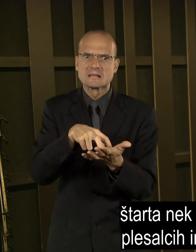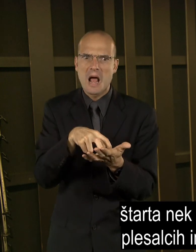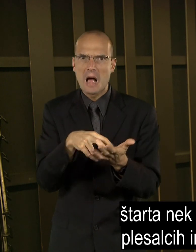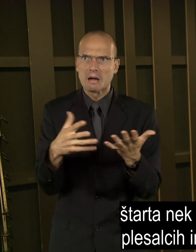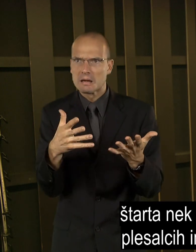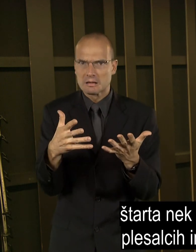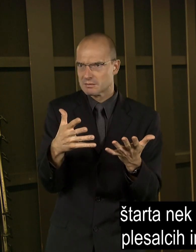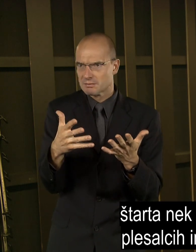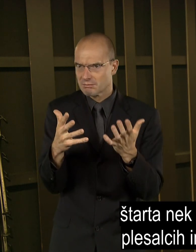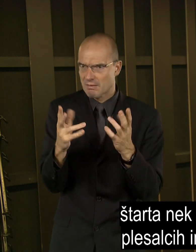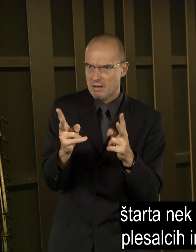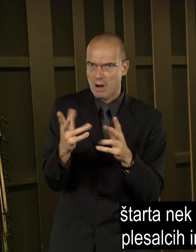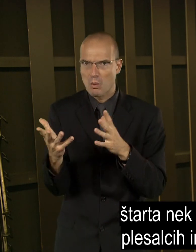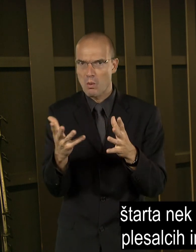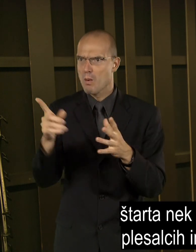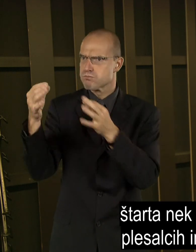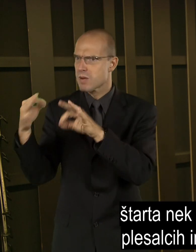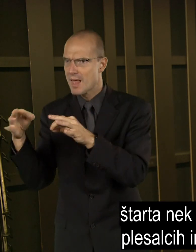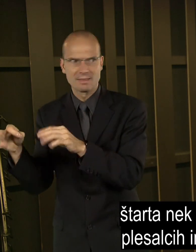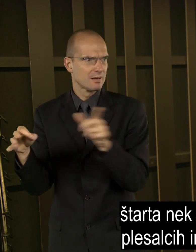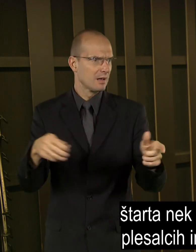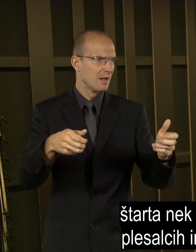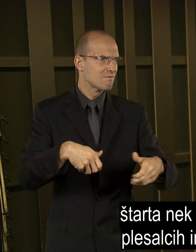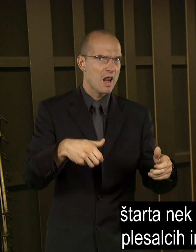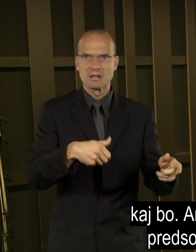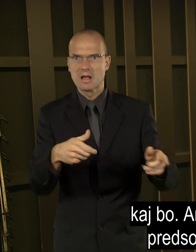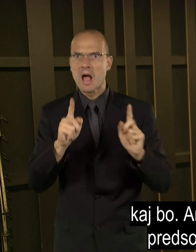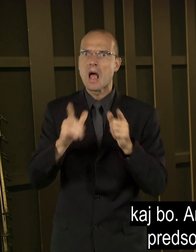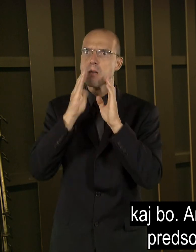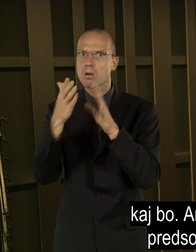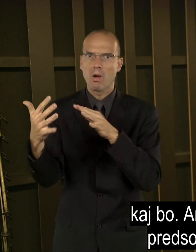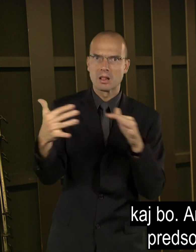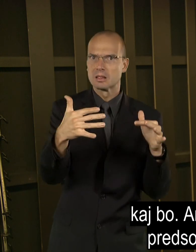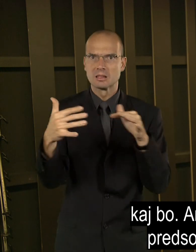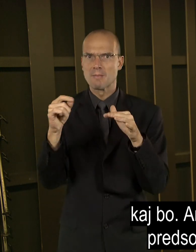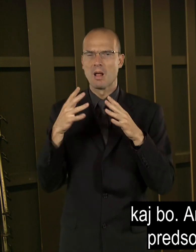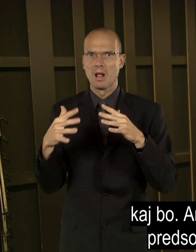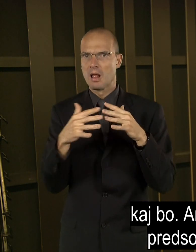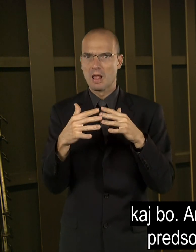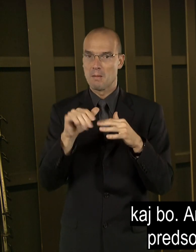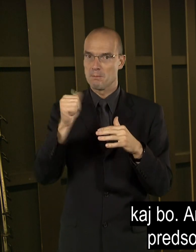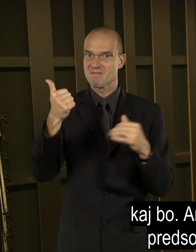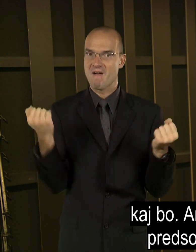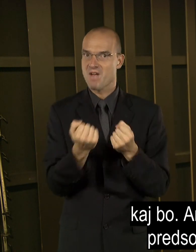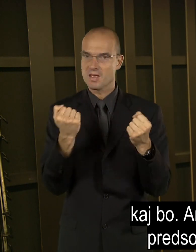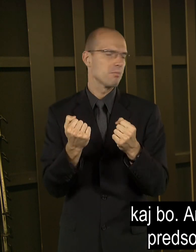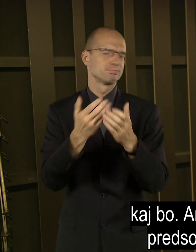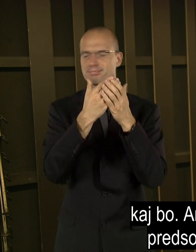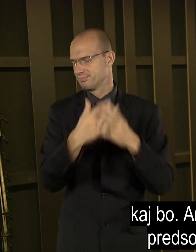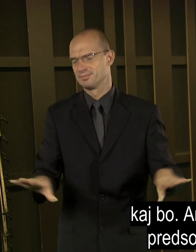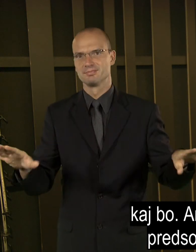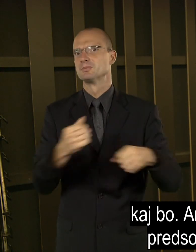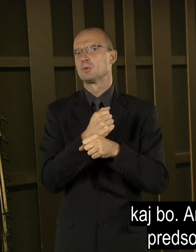strah oziroma predsodek pri plesalcih in baletnikih in invalidih, kaj bo. Ampak na prvi vaji je ta